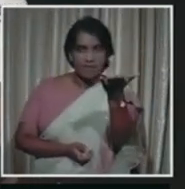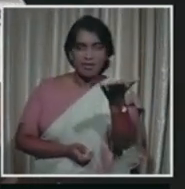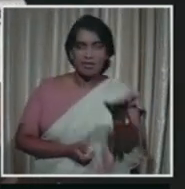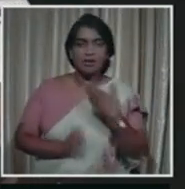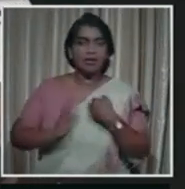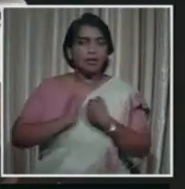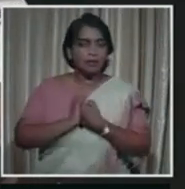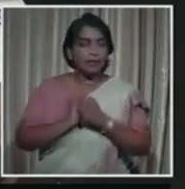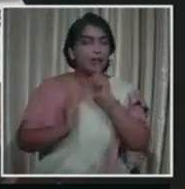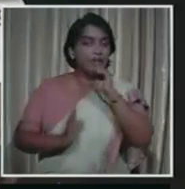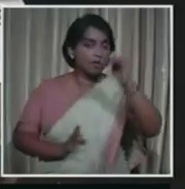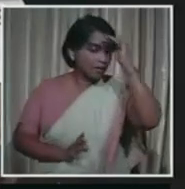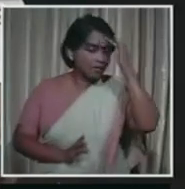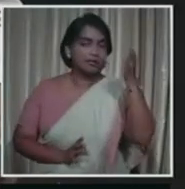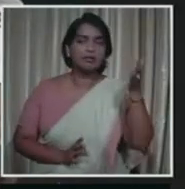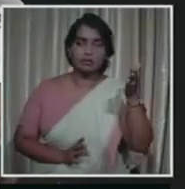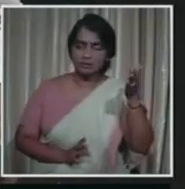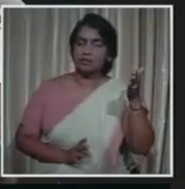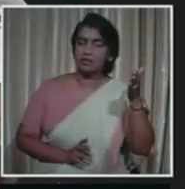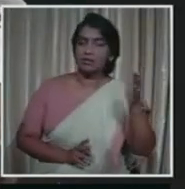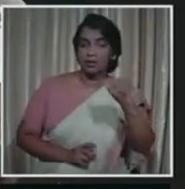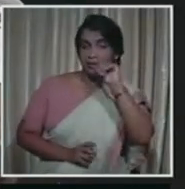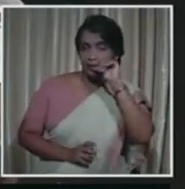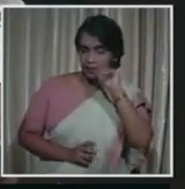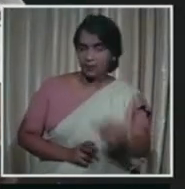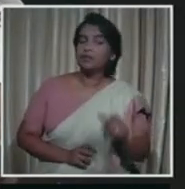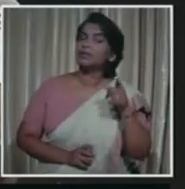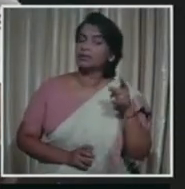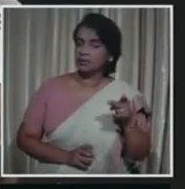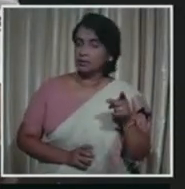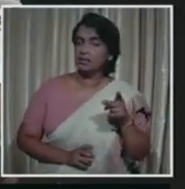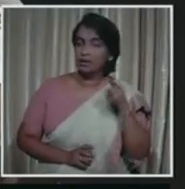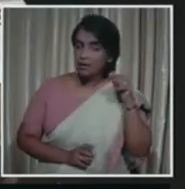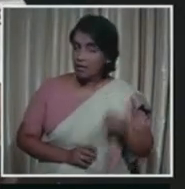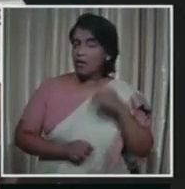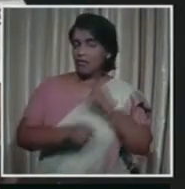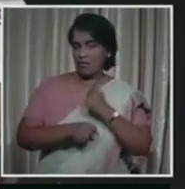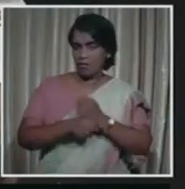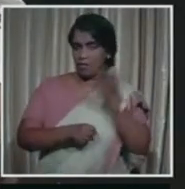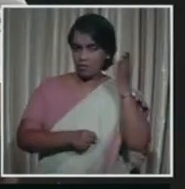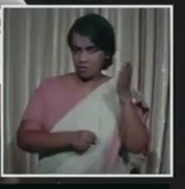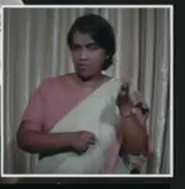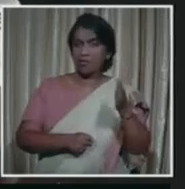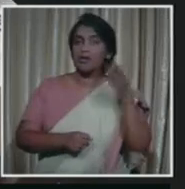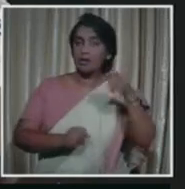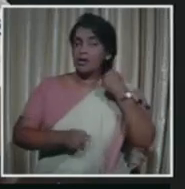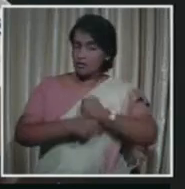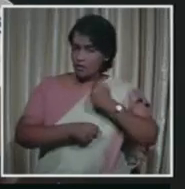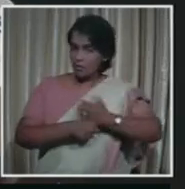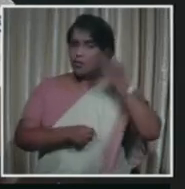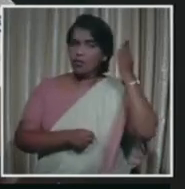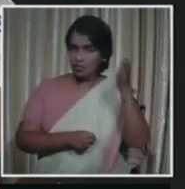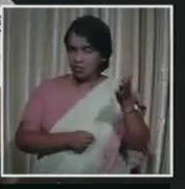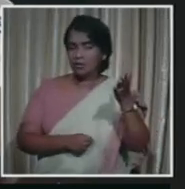ගරු කථානායකතුමනි පැහැදිලිවම මේ ආණ්ඩුව මේ රජය